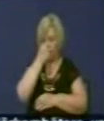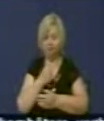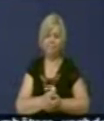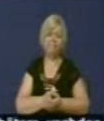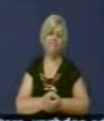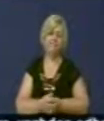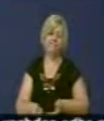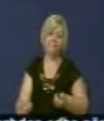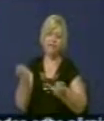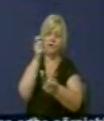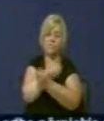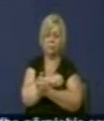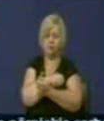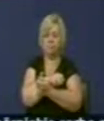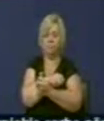ta kryen fjalë.